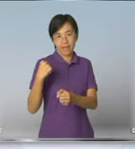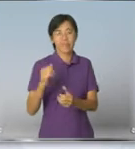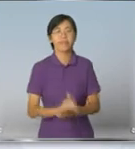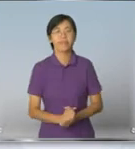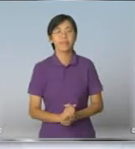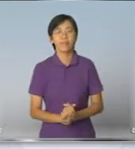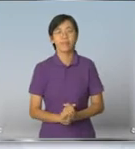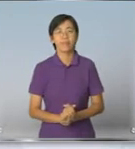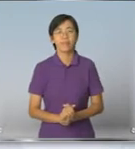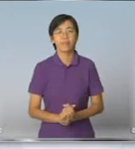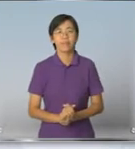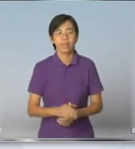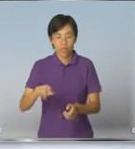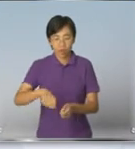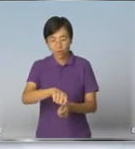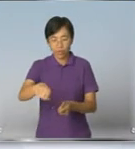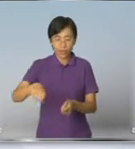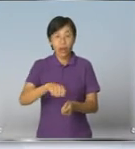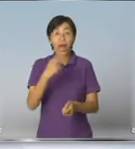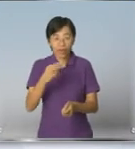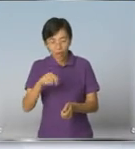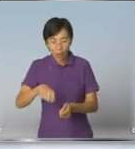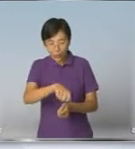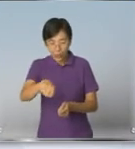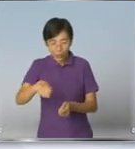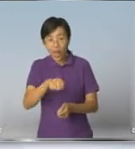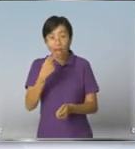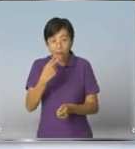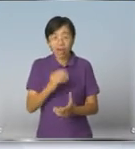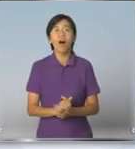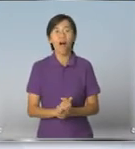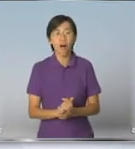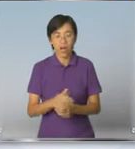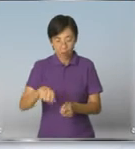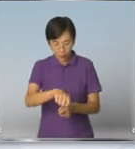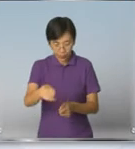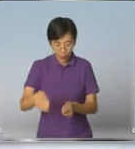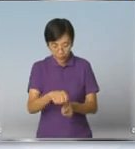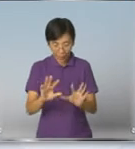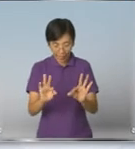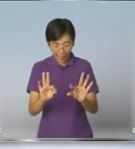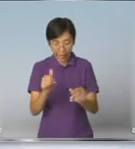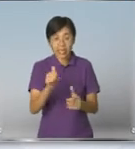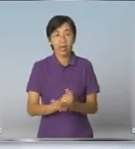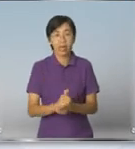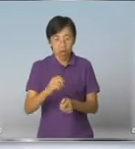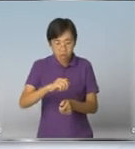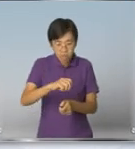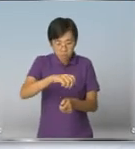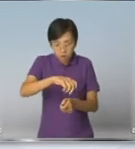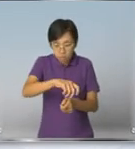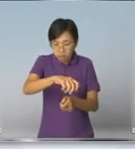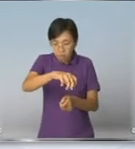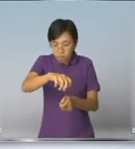งนะคะลักษณะที่ดูแล้วว่ามันได้ที่แล้วเนี่ยก่อนที่จะใส่ส่วนผสมอื่นถัดไปเนี่ยลักษณะของฟอง